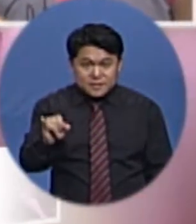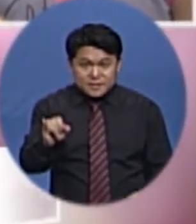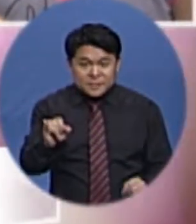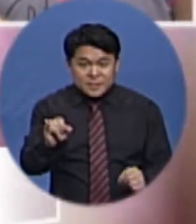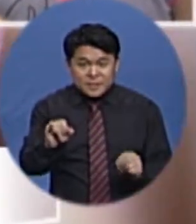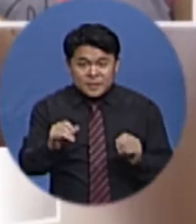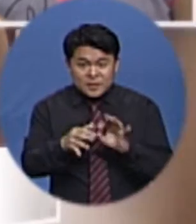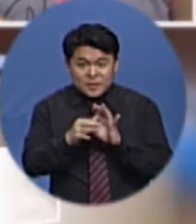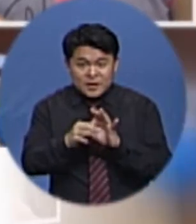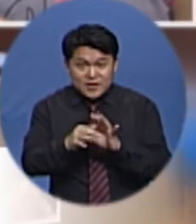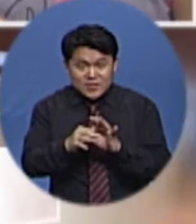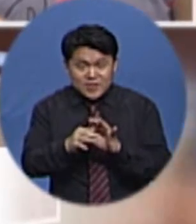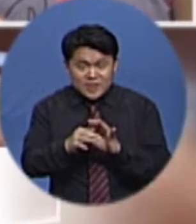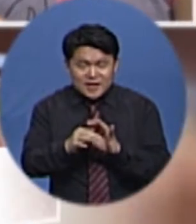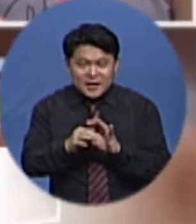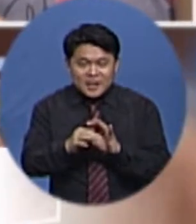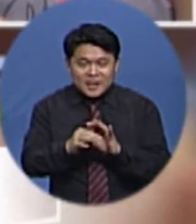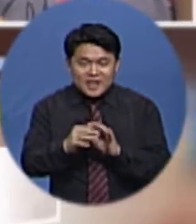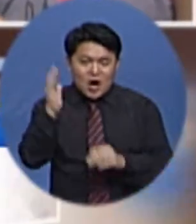지렁이